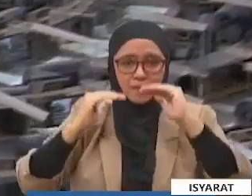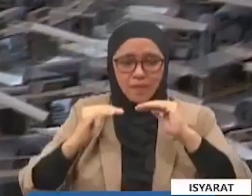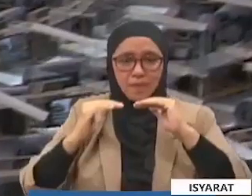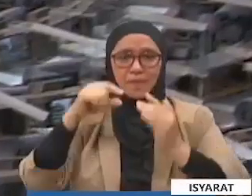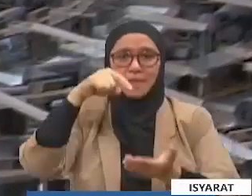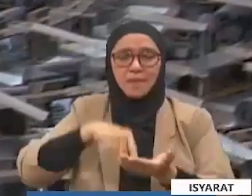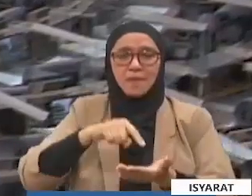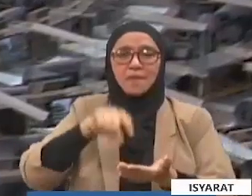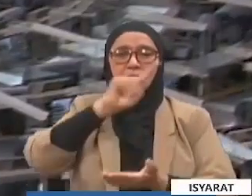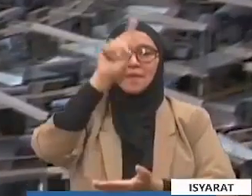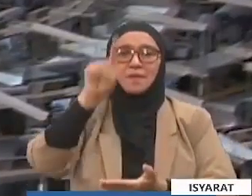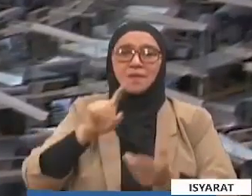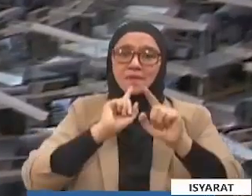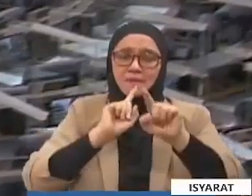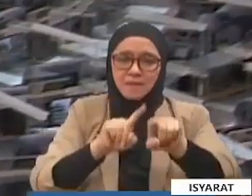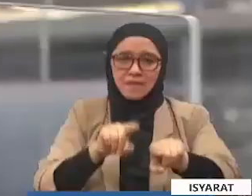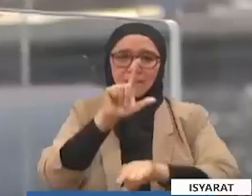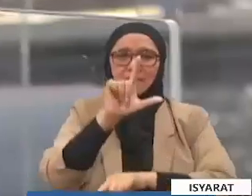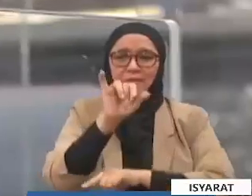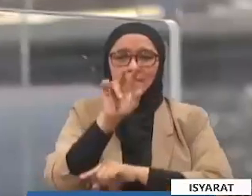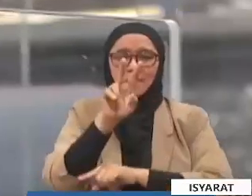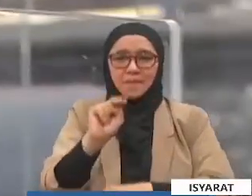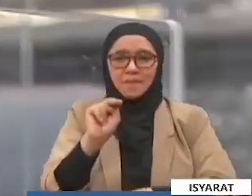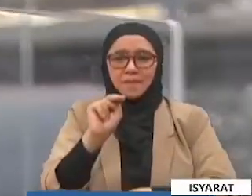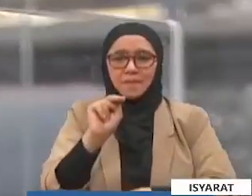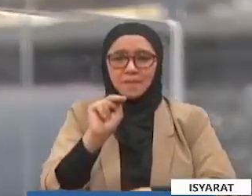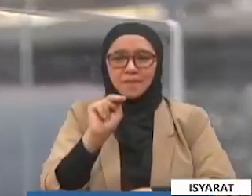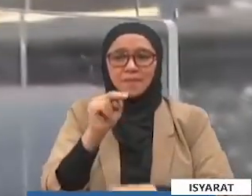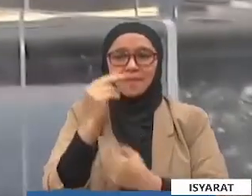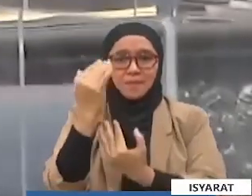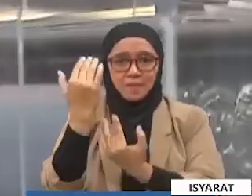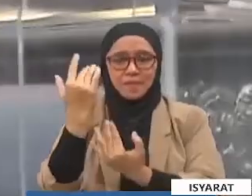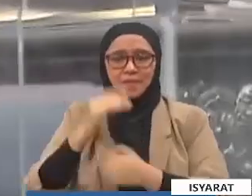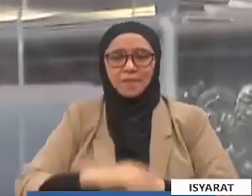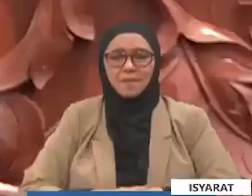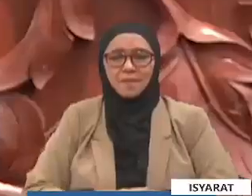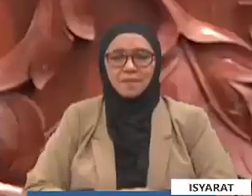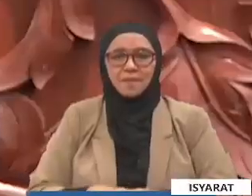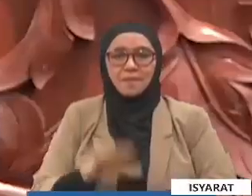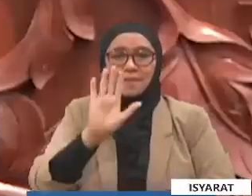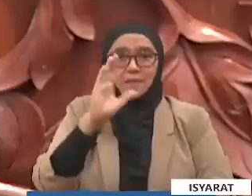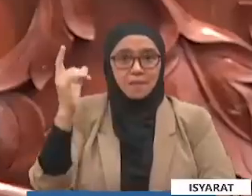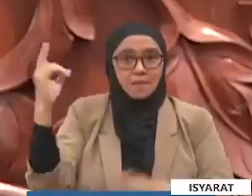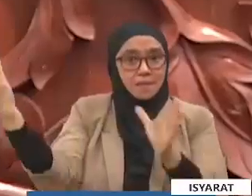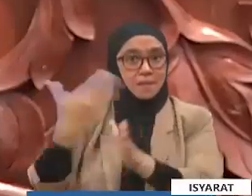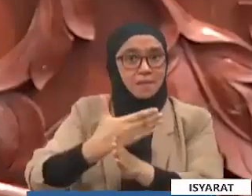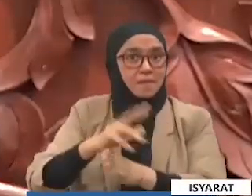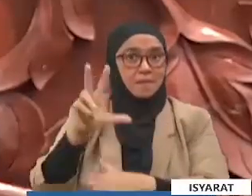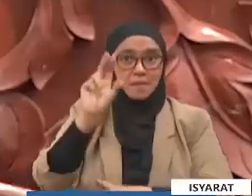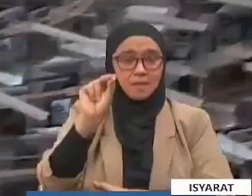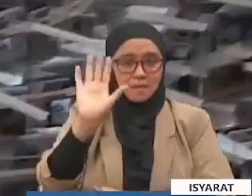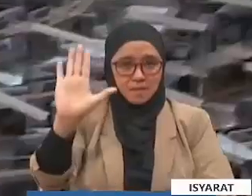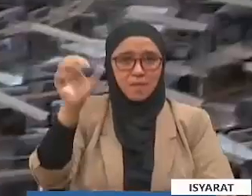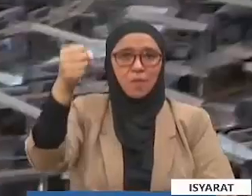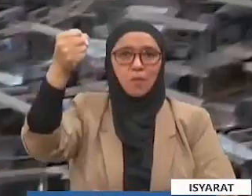jawab lisan. Apa dia? Ini sesi soalan-soalan jawab lisan. Tidak ada kesalahan. Saya bagi urus sama